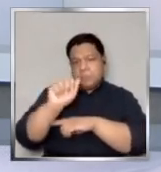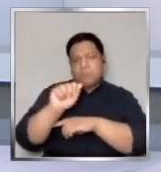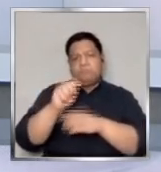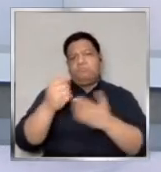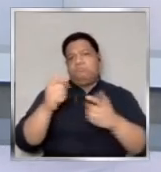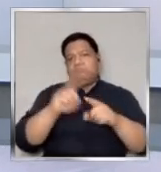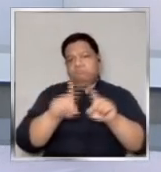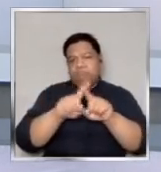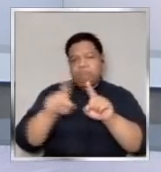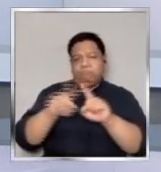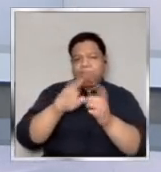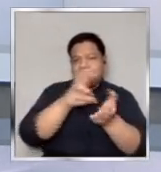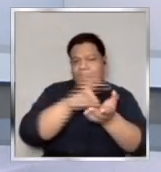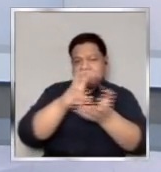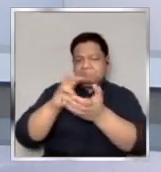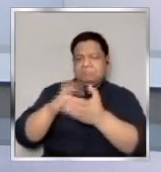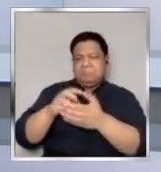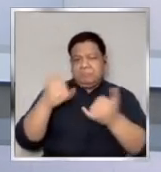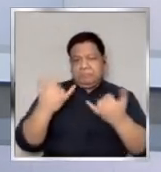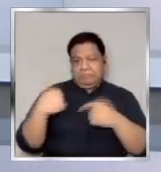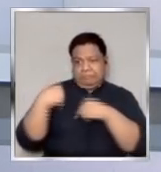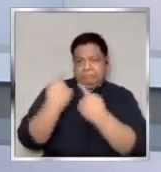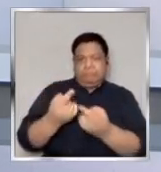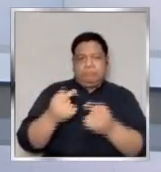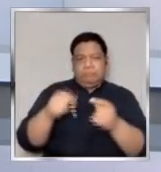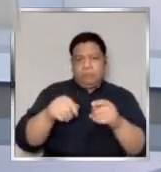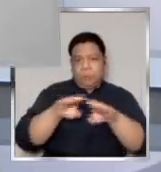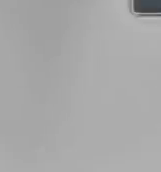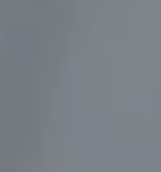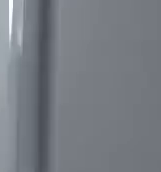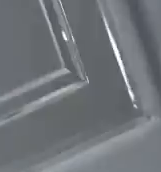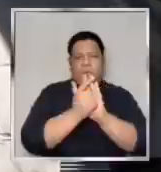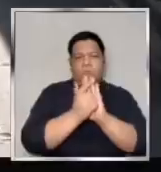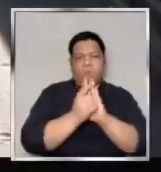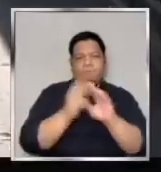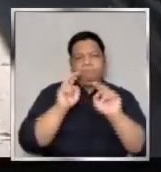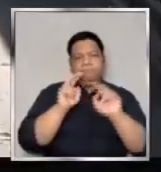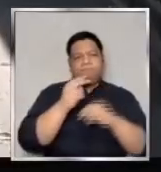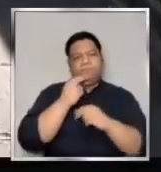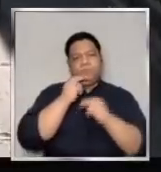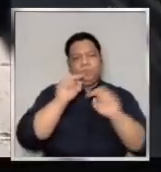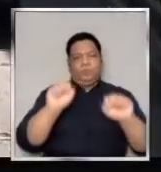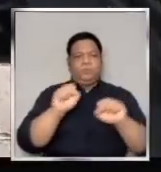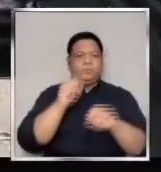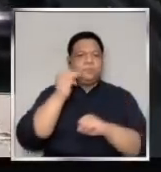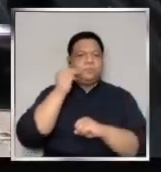ay bawal pa rin magbukas. Nakatutok si Mari Dumali.